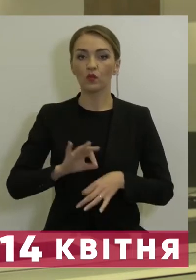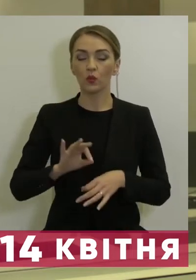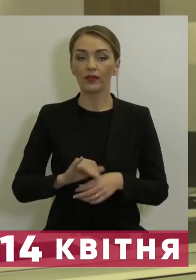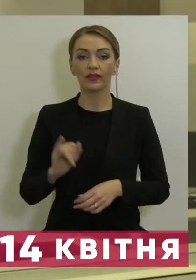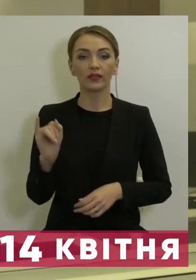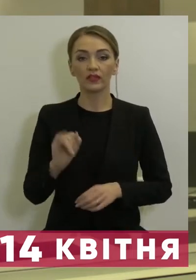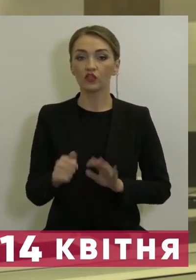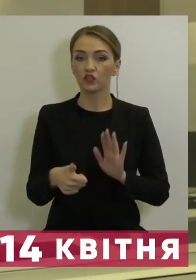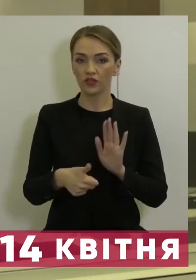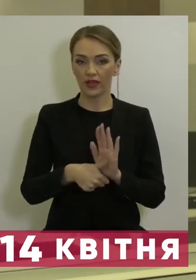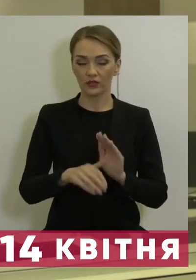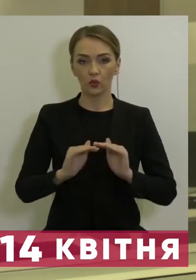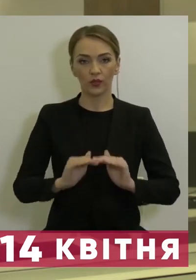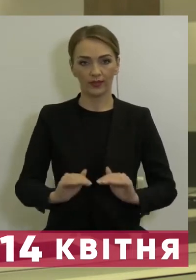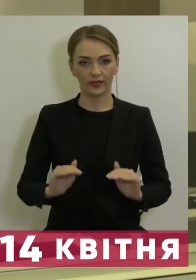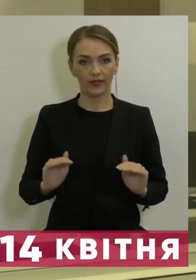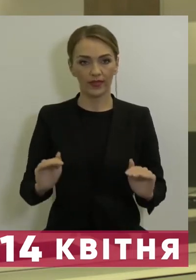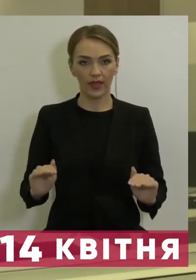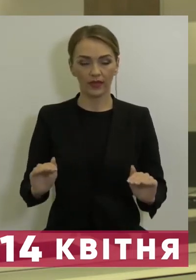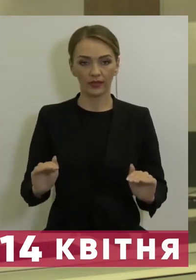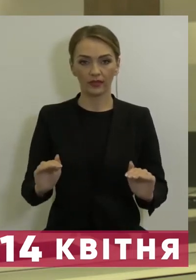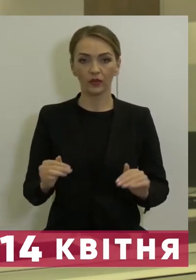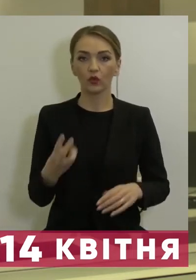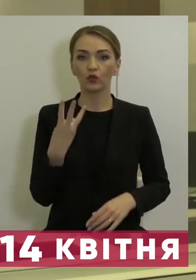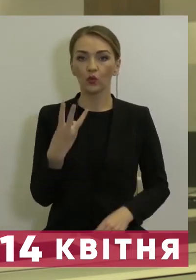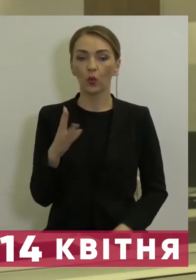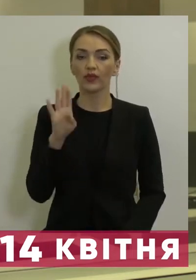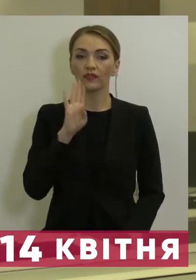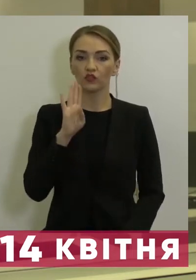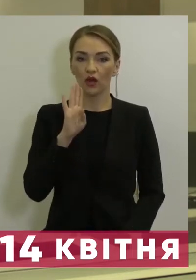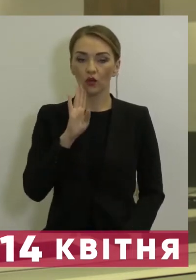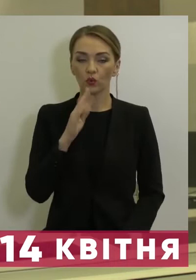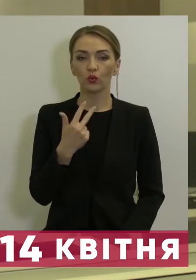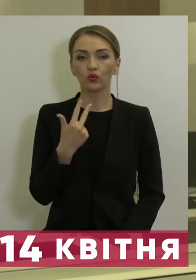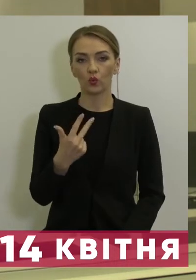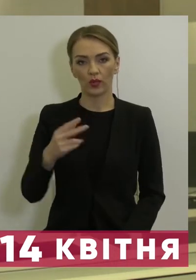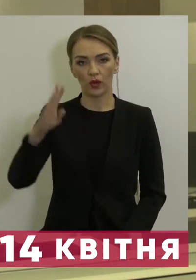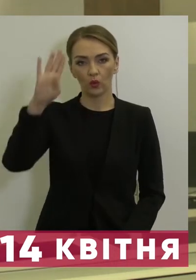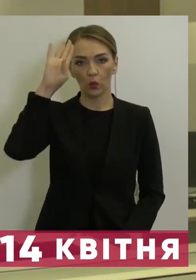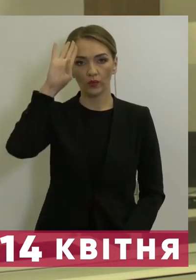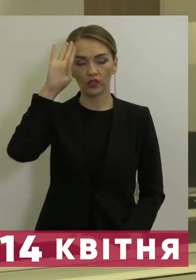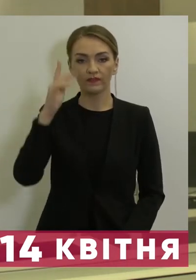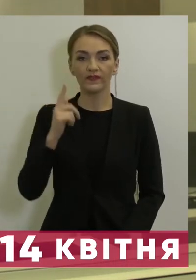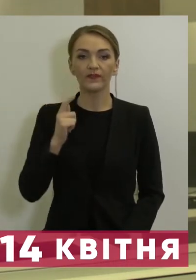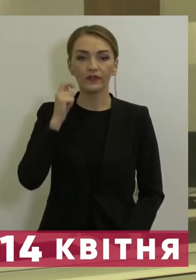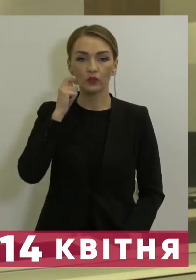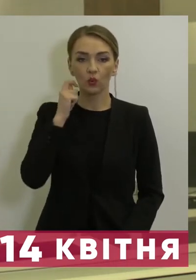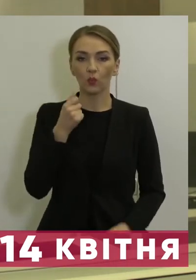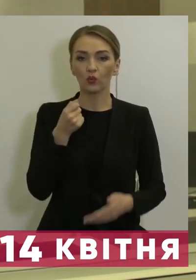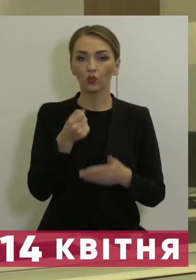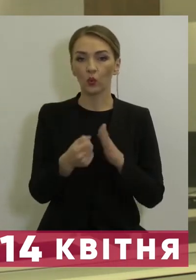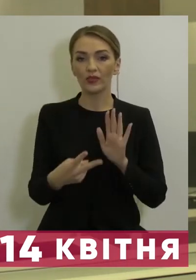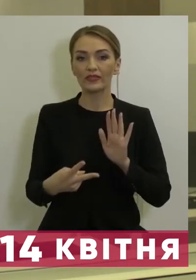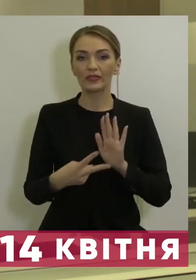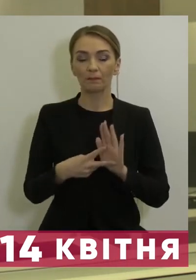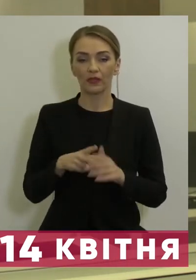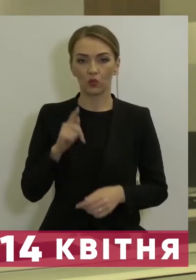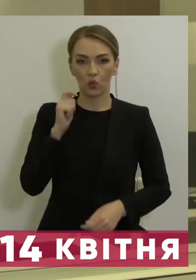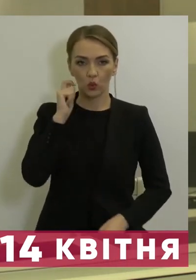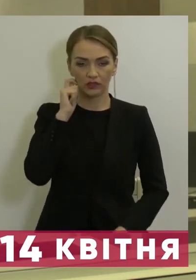Захворіли і 6 дітей, 3 дівчаток та 3 хлопчиків віком до 7